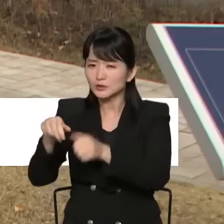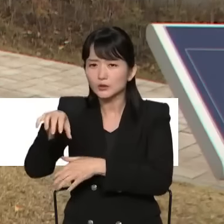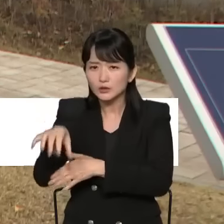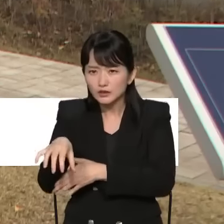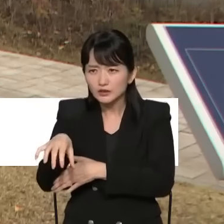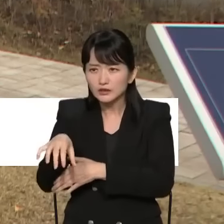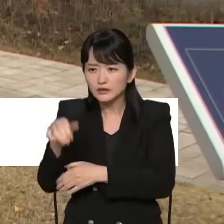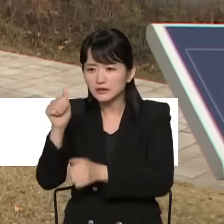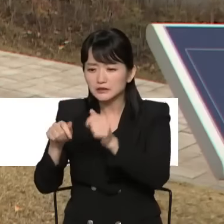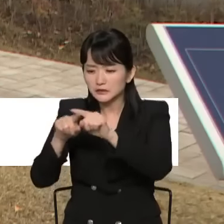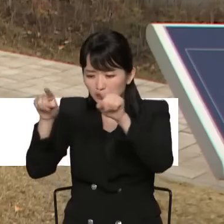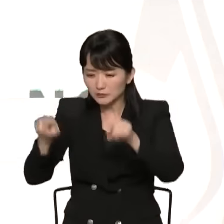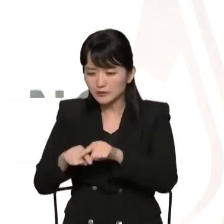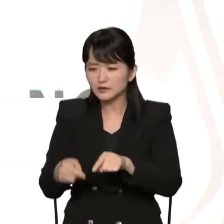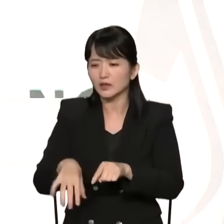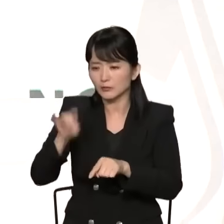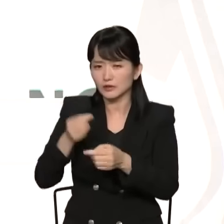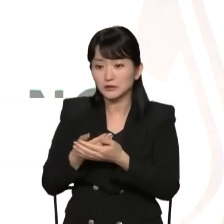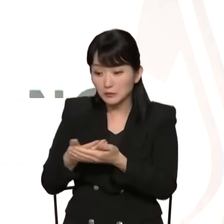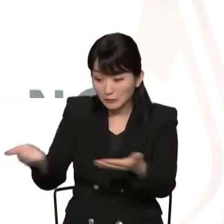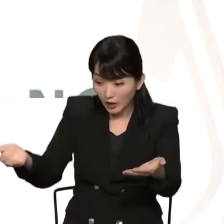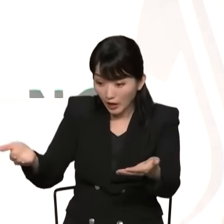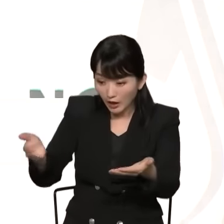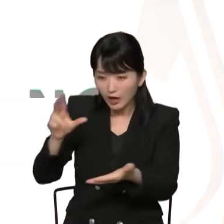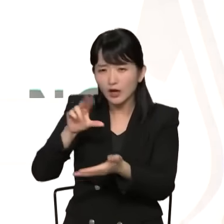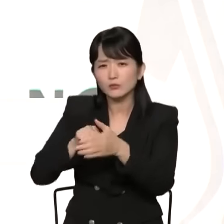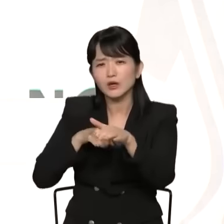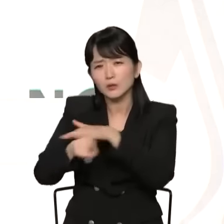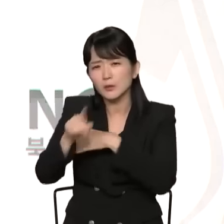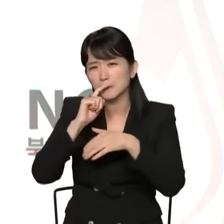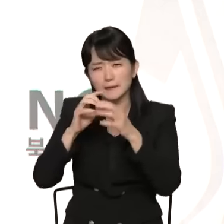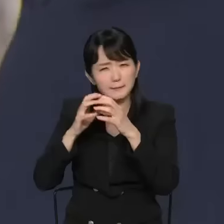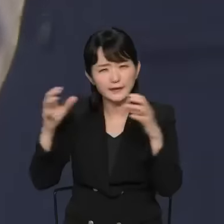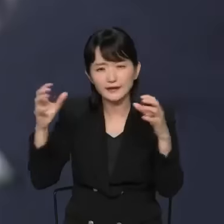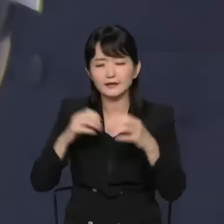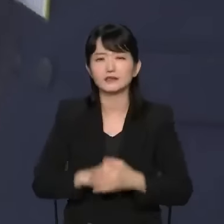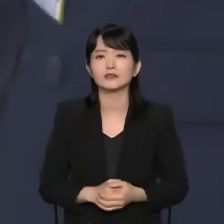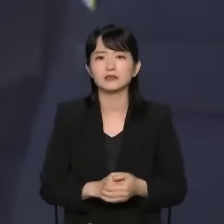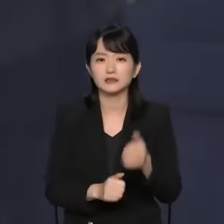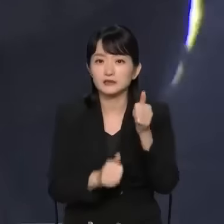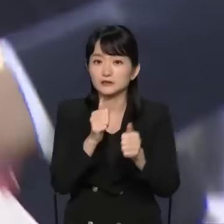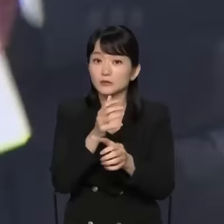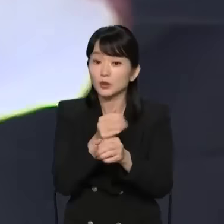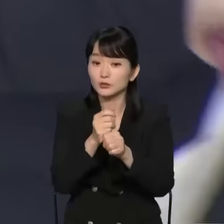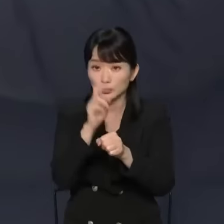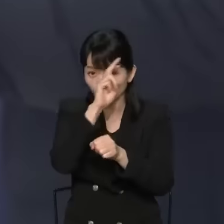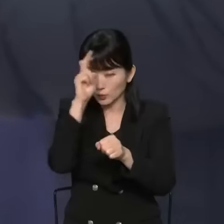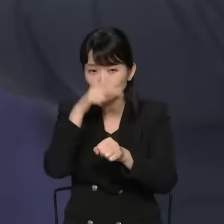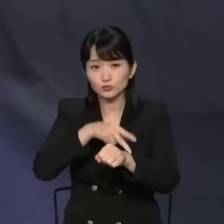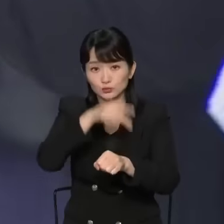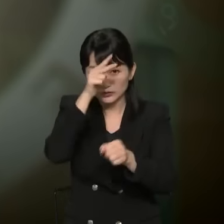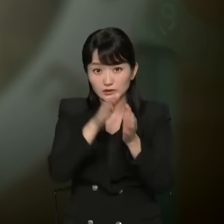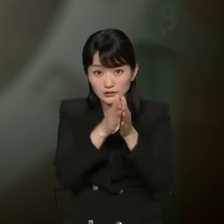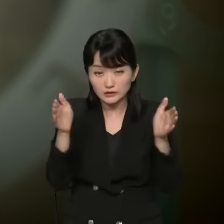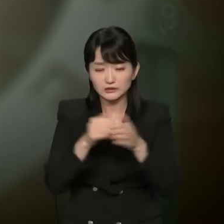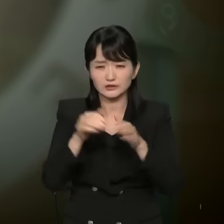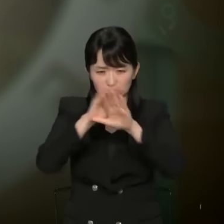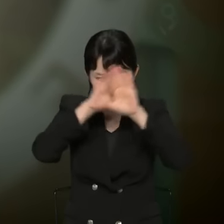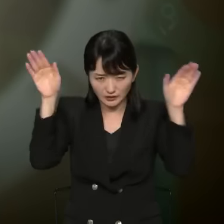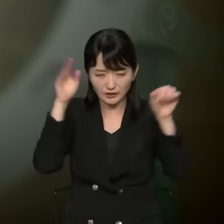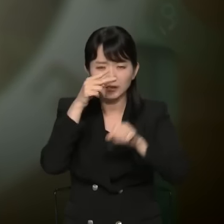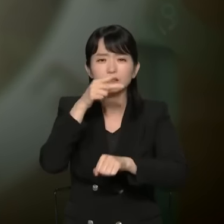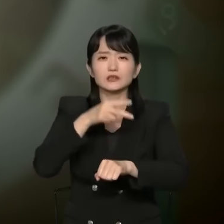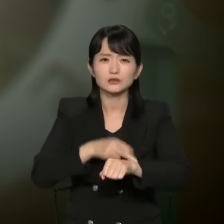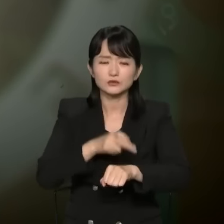먼저 배부돼 문제가 유출됐다는 논란이 커지고 있습니다. 시험은 오후 2시에 시작하는데 낮 12시 52분에